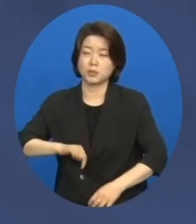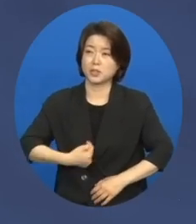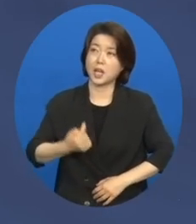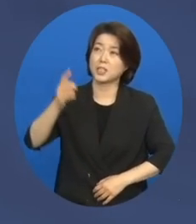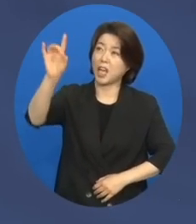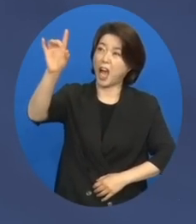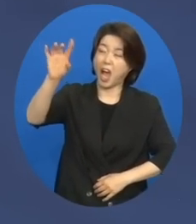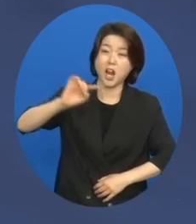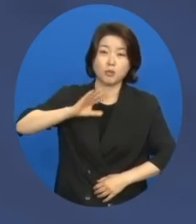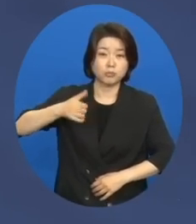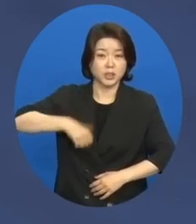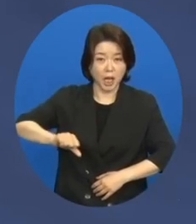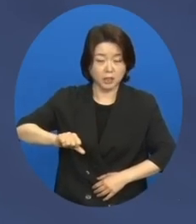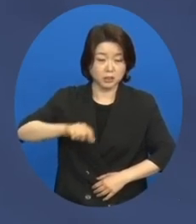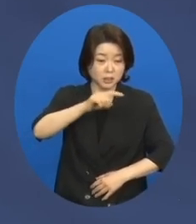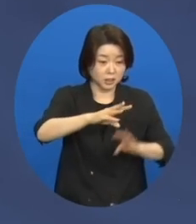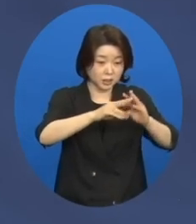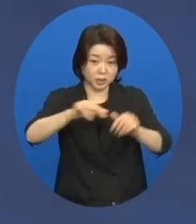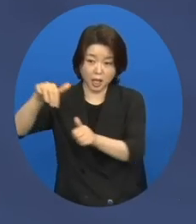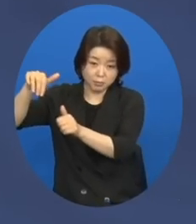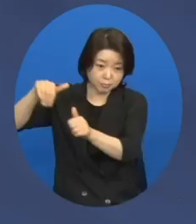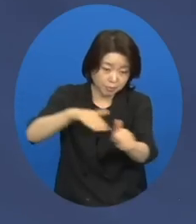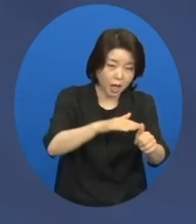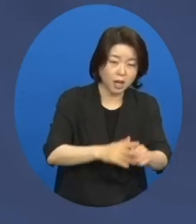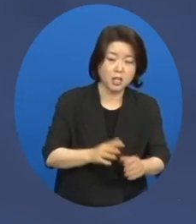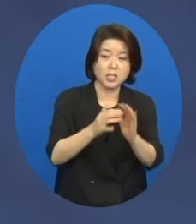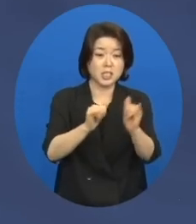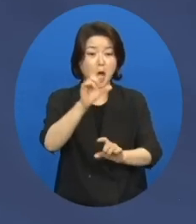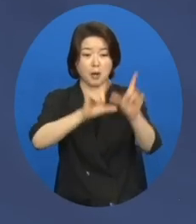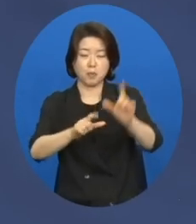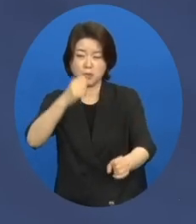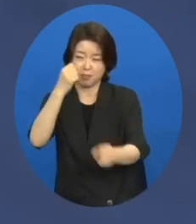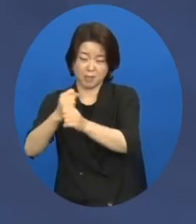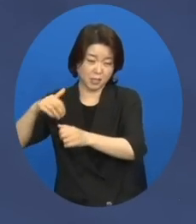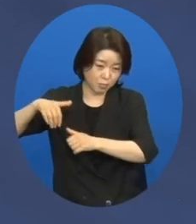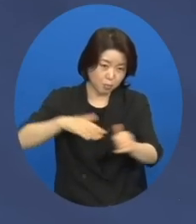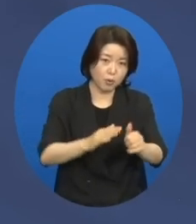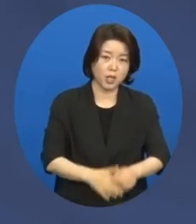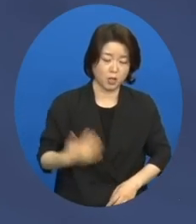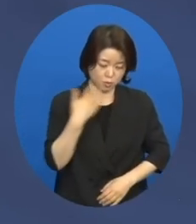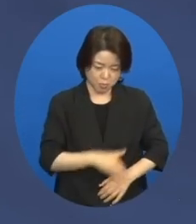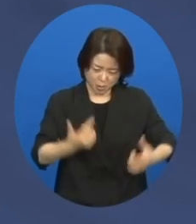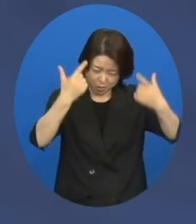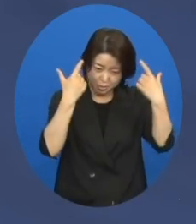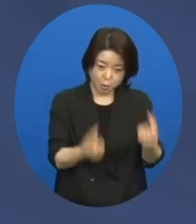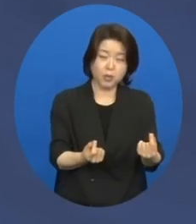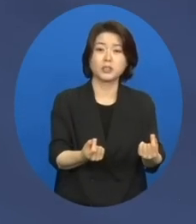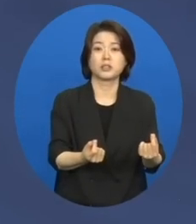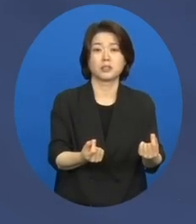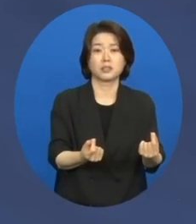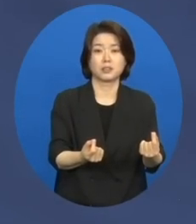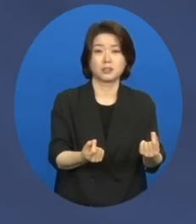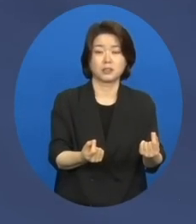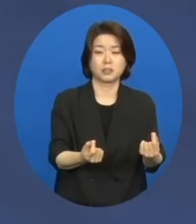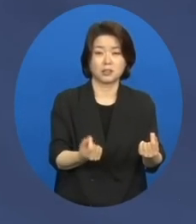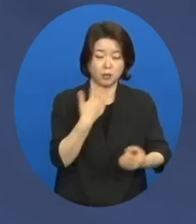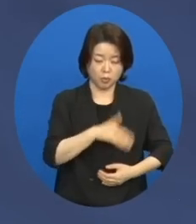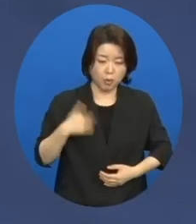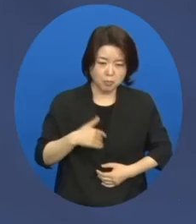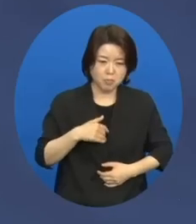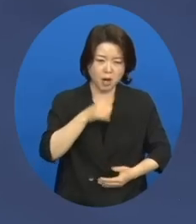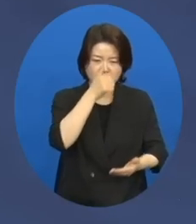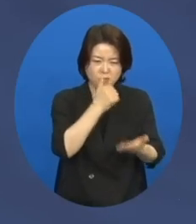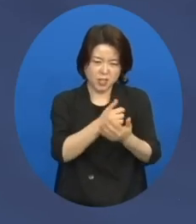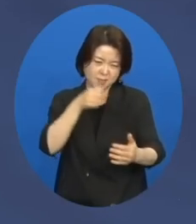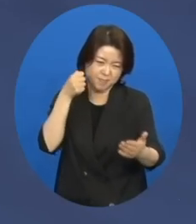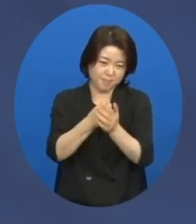하나밖에 없는 아들을 이 땅에 사람의 모양으로 보내요. 우리의 육신을 똑같이 입고 하셔서, 그리고 육신의 죄를